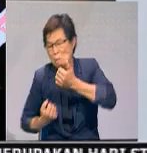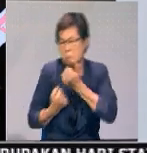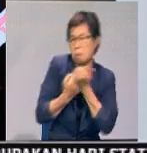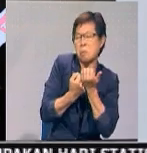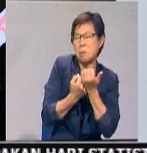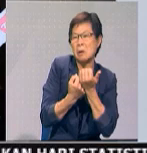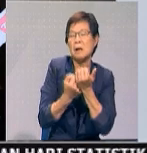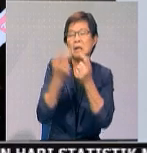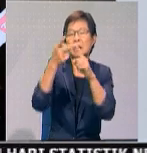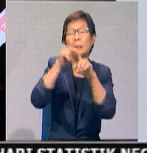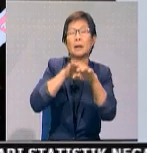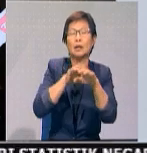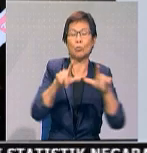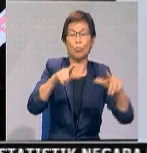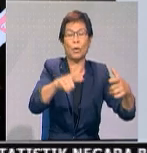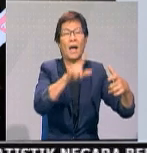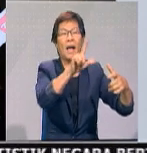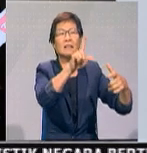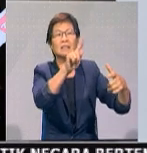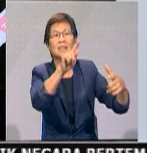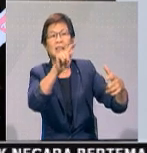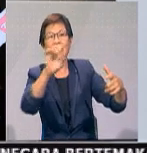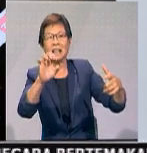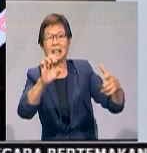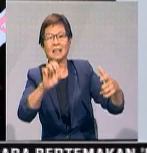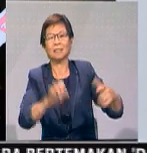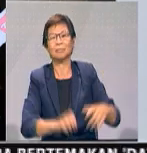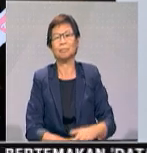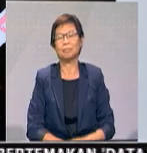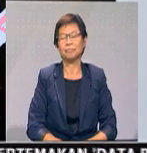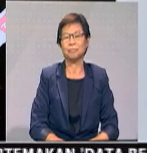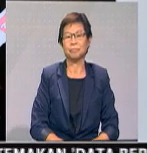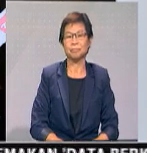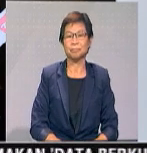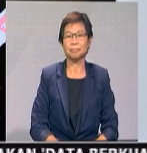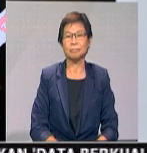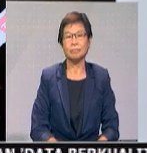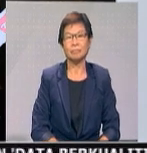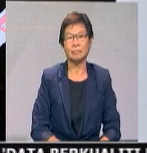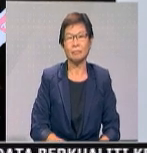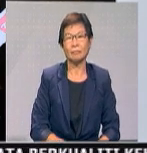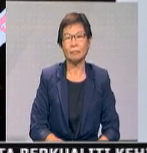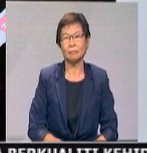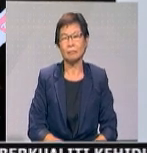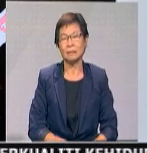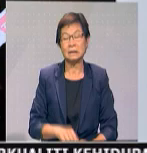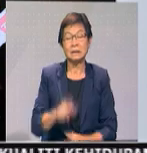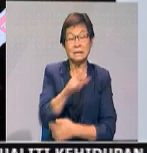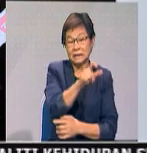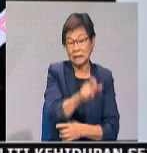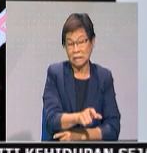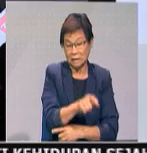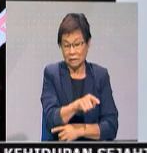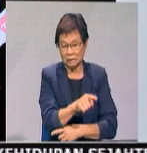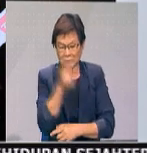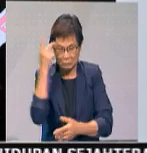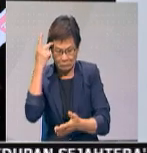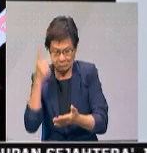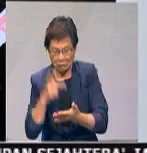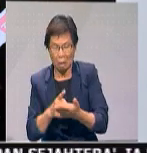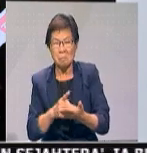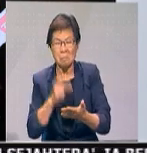terhadap kepada kumpulan Liberation Tiger Utama Eelam. Dan beliau juga dikesan mengedar